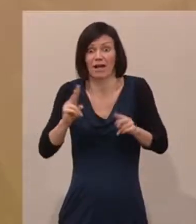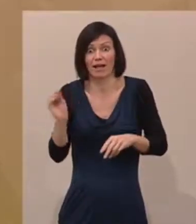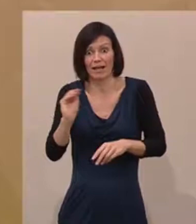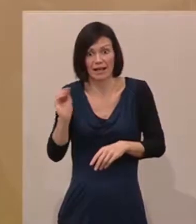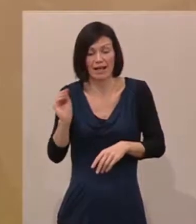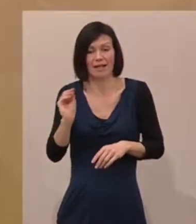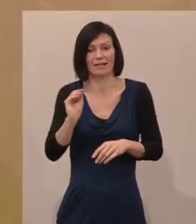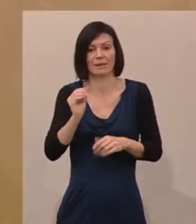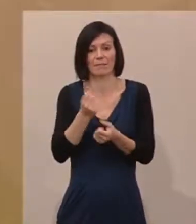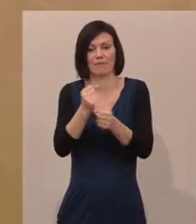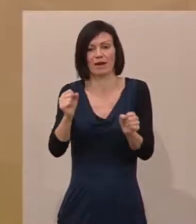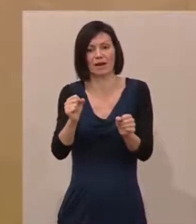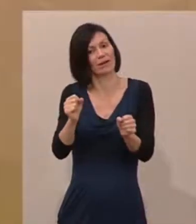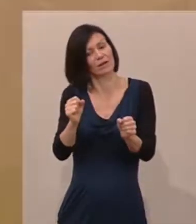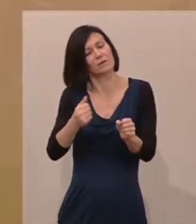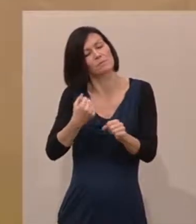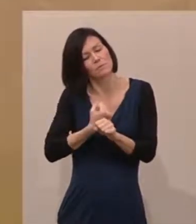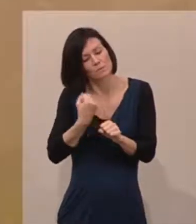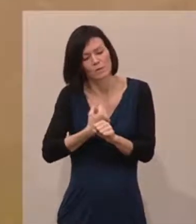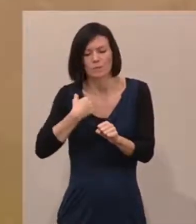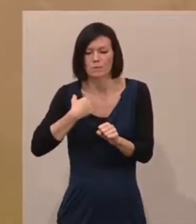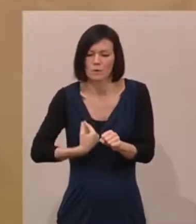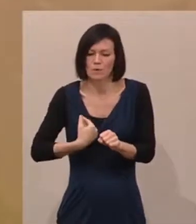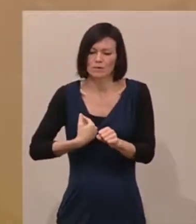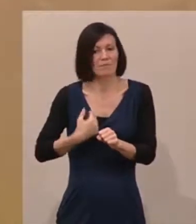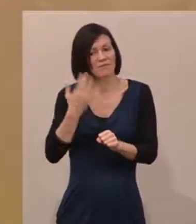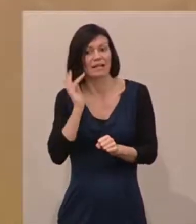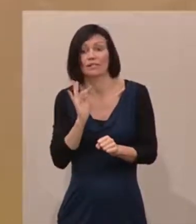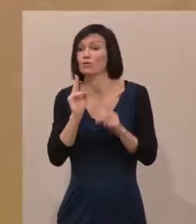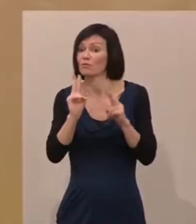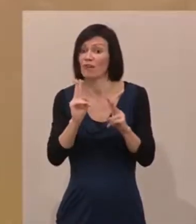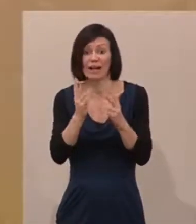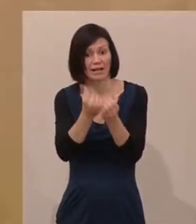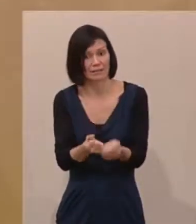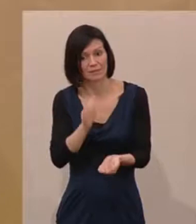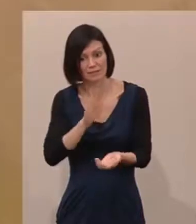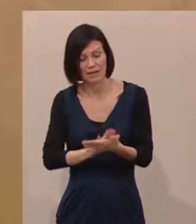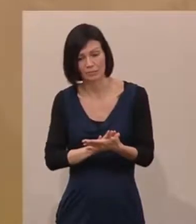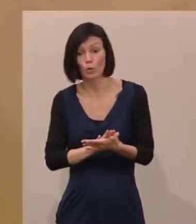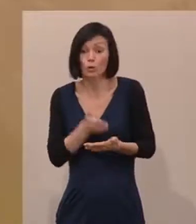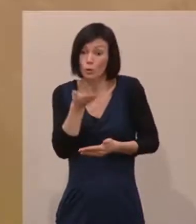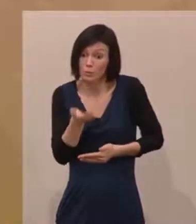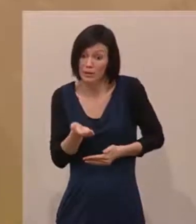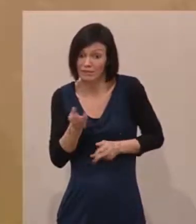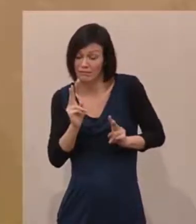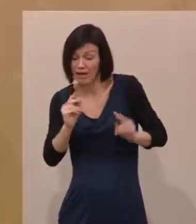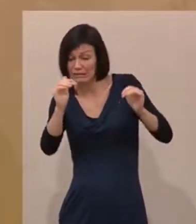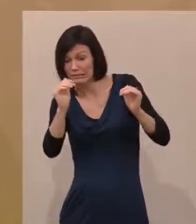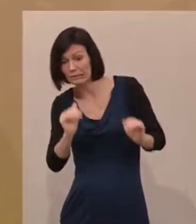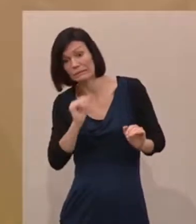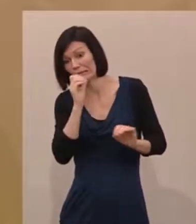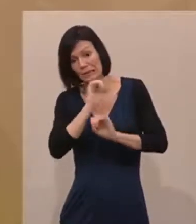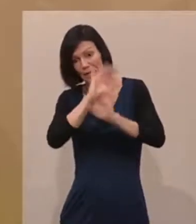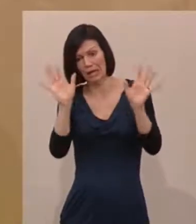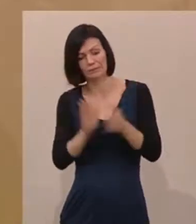Ausgang und garantiert nicht, dass letztendlich am Ende des Tages die Mieten sinken. Und das zweite Problem ist aber, und da muss ich